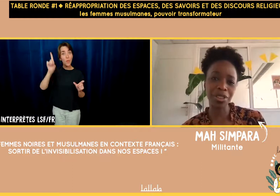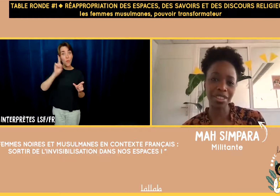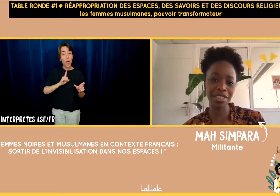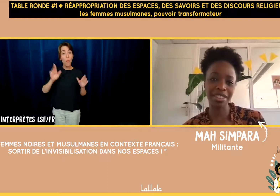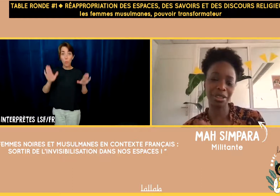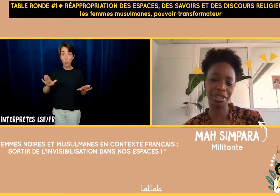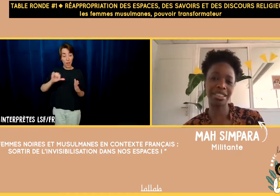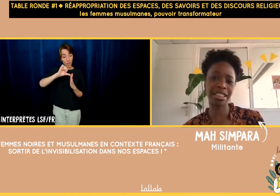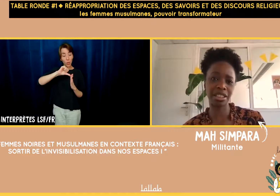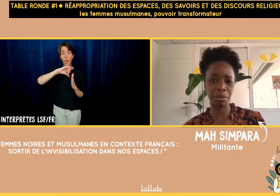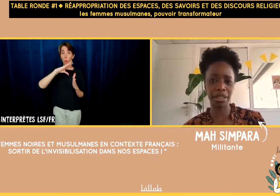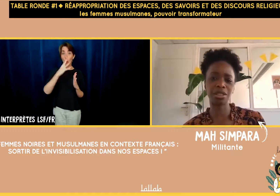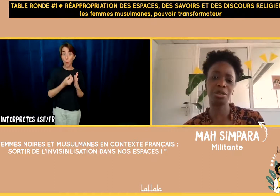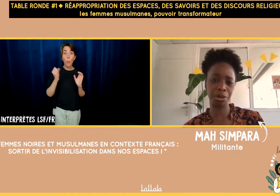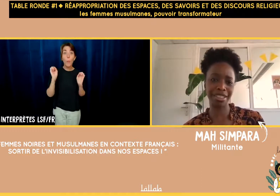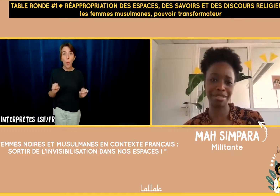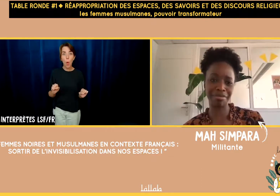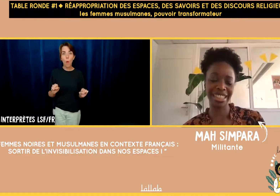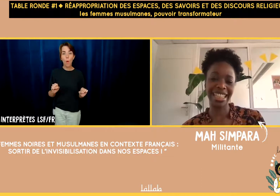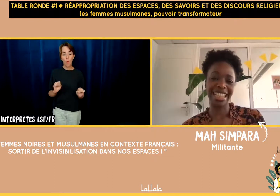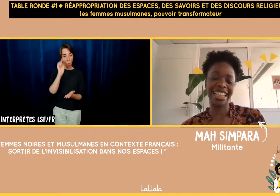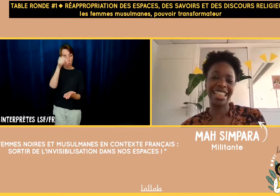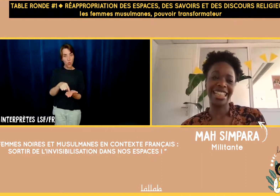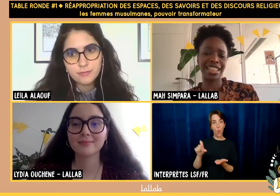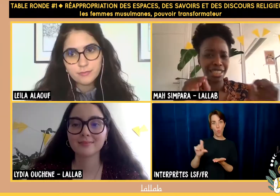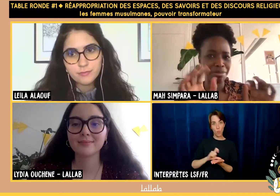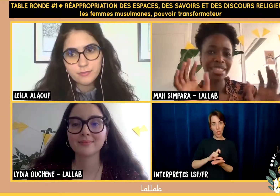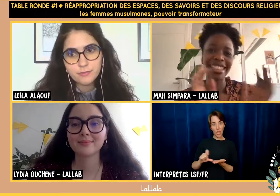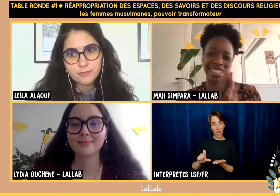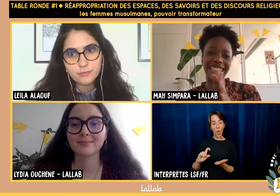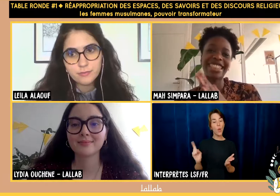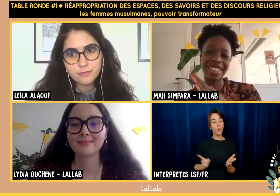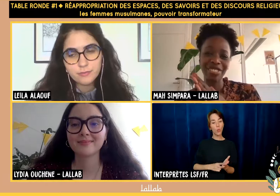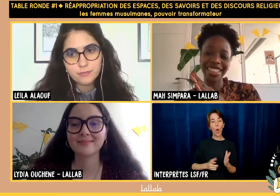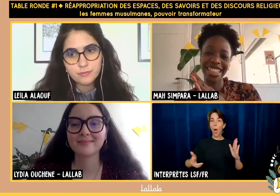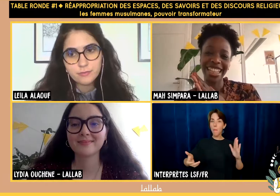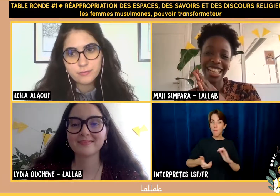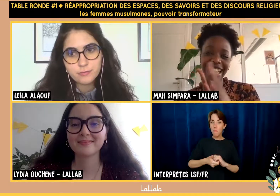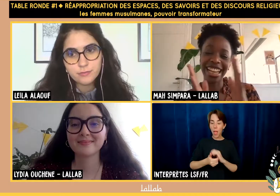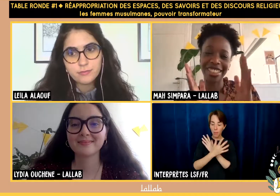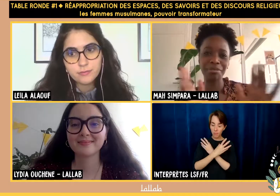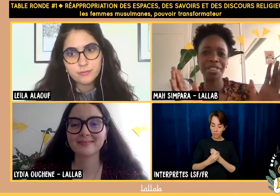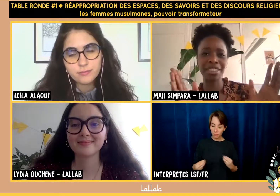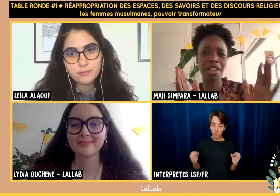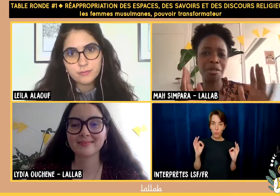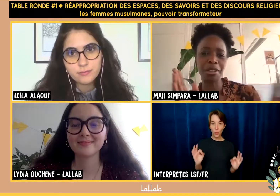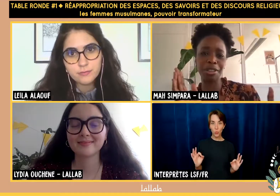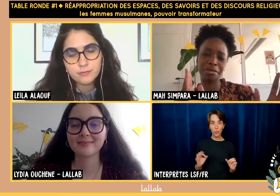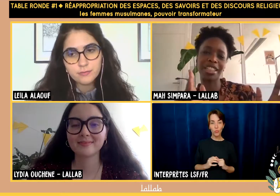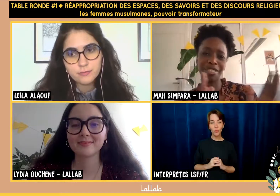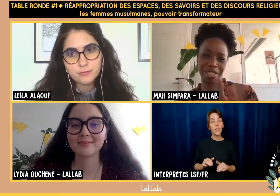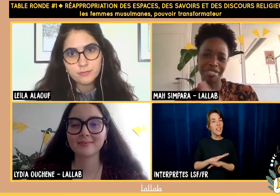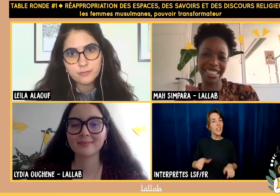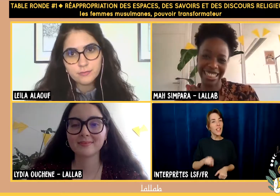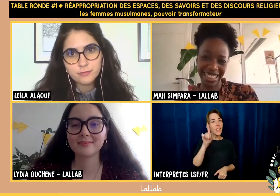puisse se sentir en sécurité et en paix dans nos mosquées. Et petite dernière question, demandez-vous à quoi